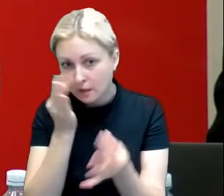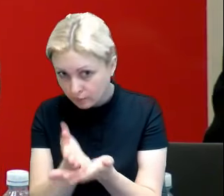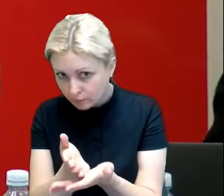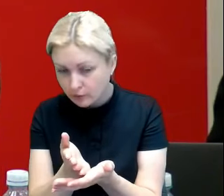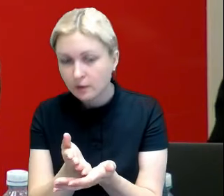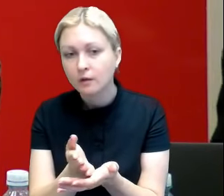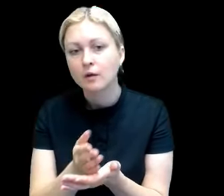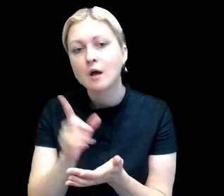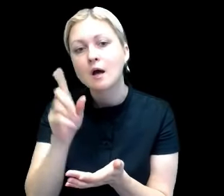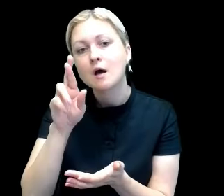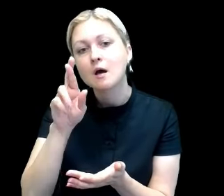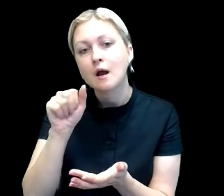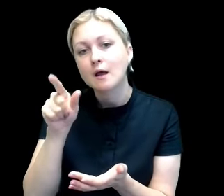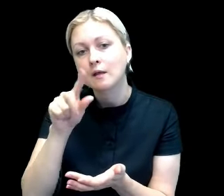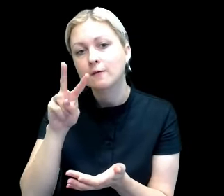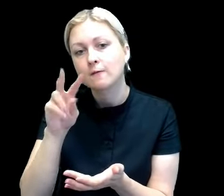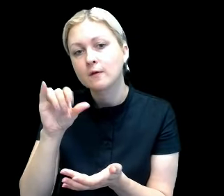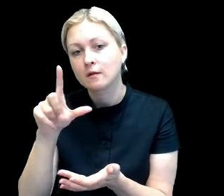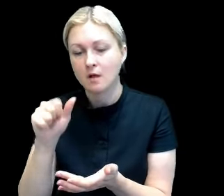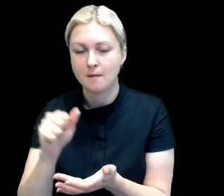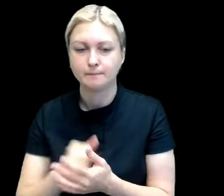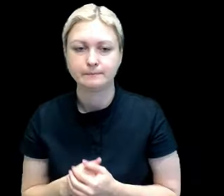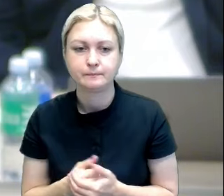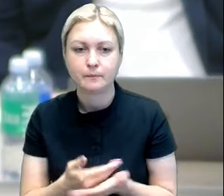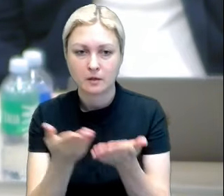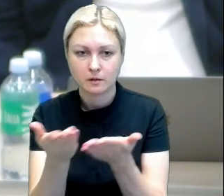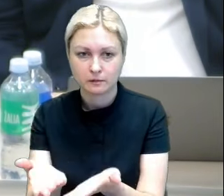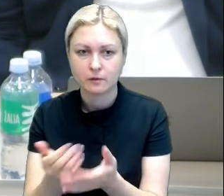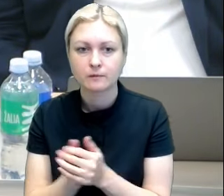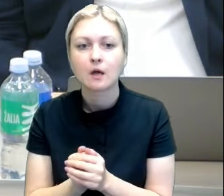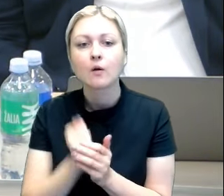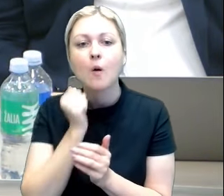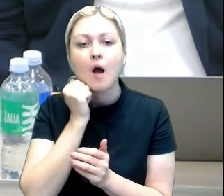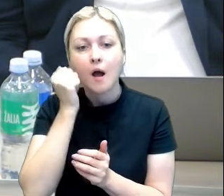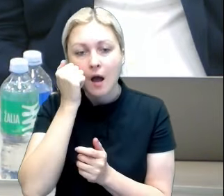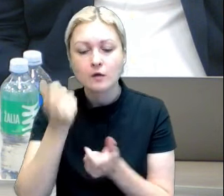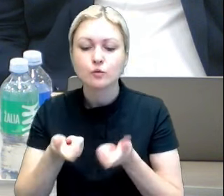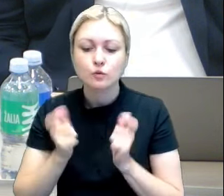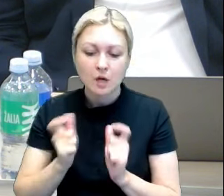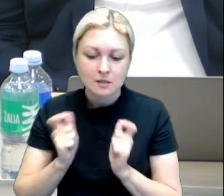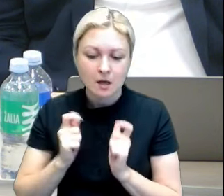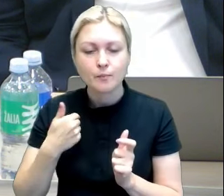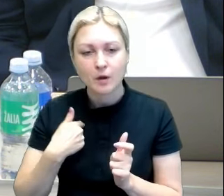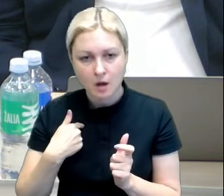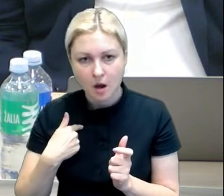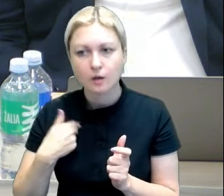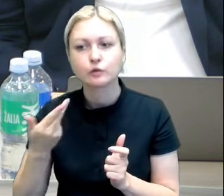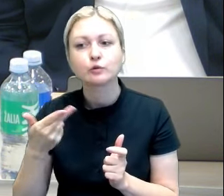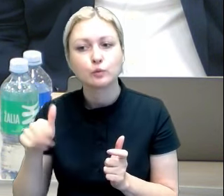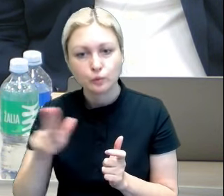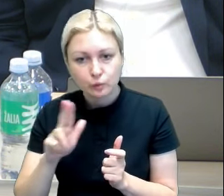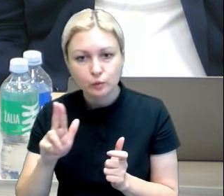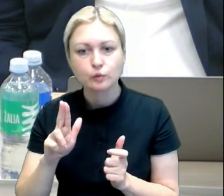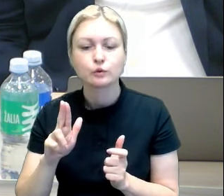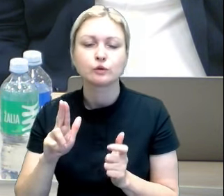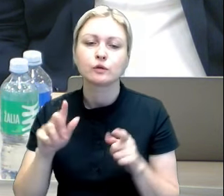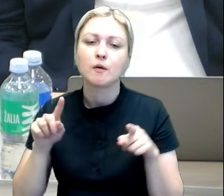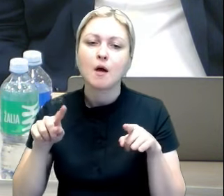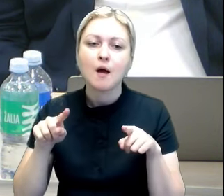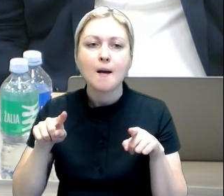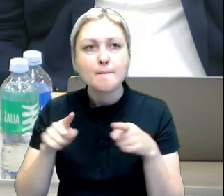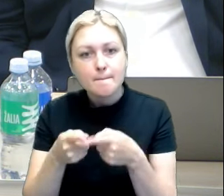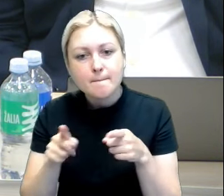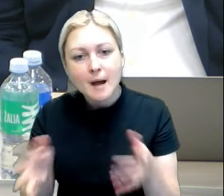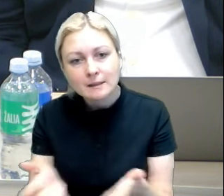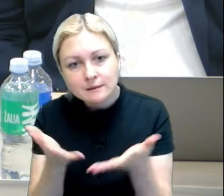radvila prašau ačiū už atsakymus aš už teisingai už paskatas skatinti